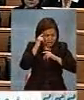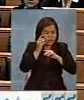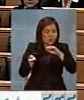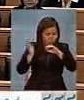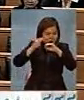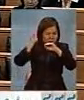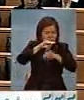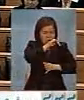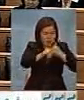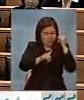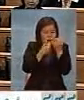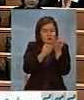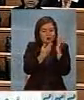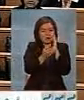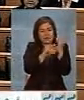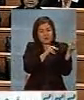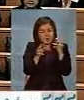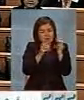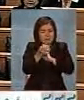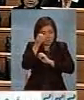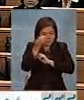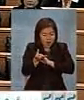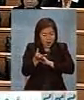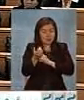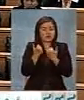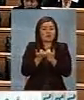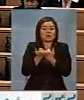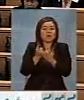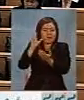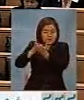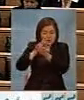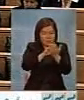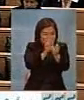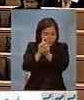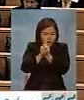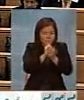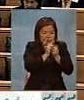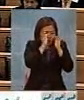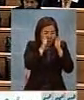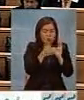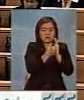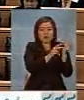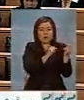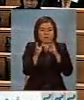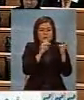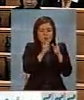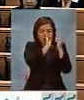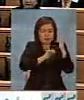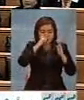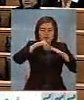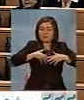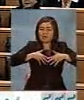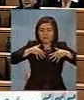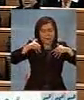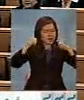เพิ่มขึ้นหลังจากมีการสำรวจว่าคนนครพนมมีความสุขที่สุดในประเทศไทยเ